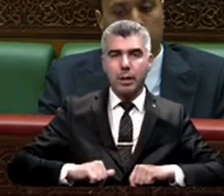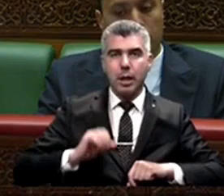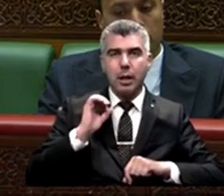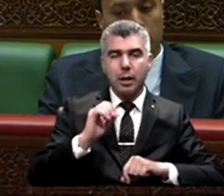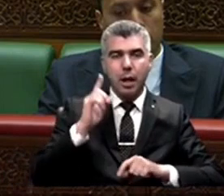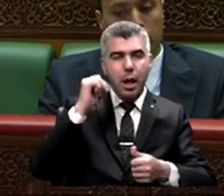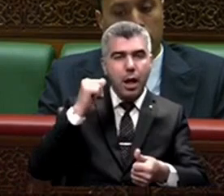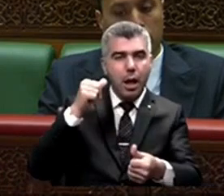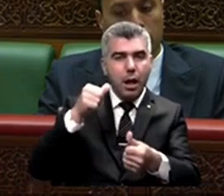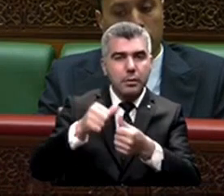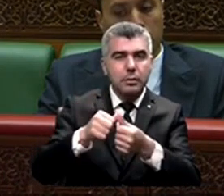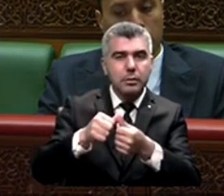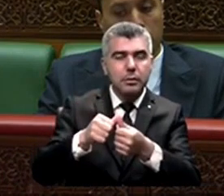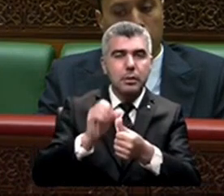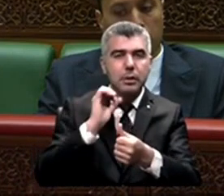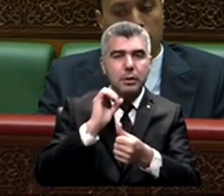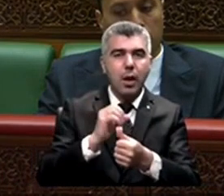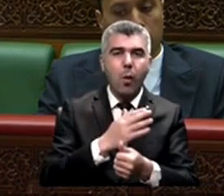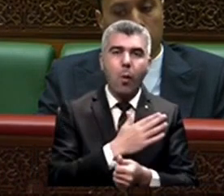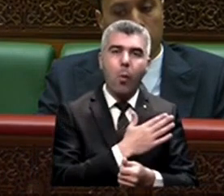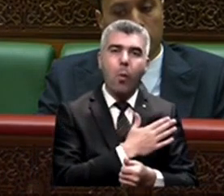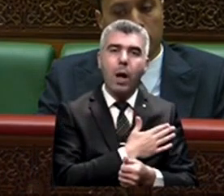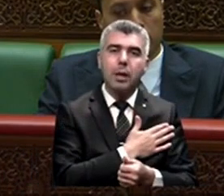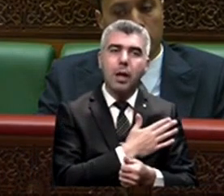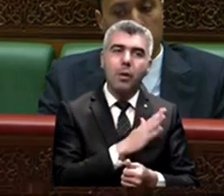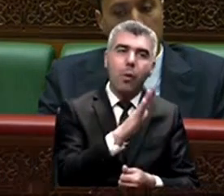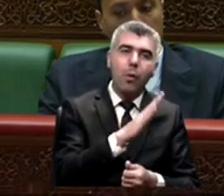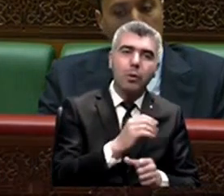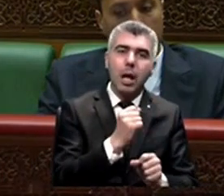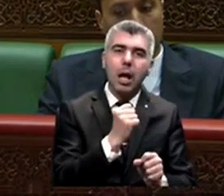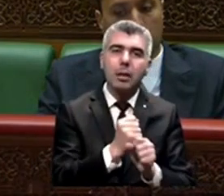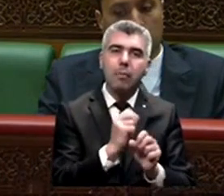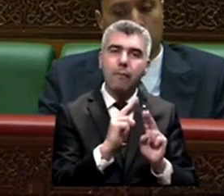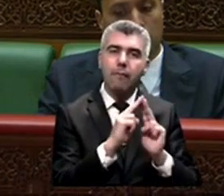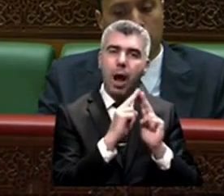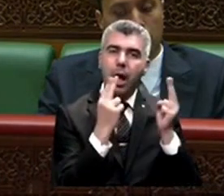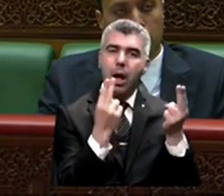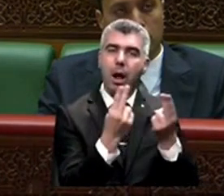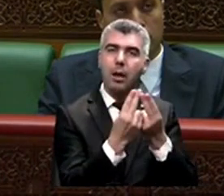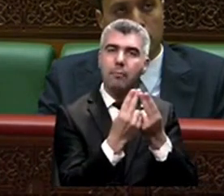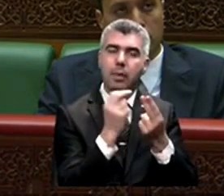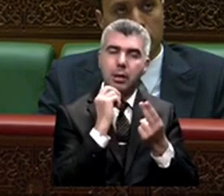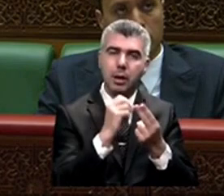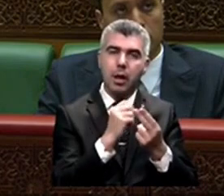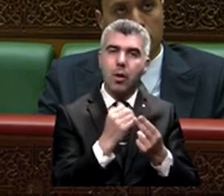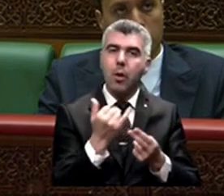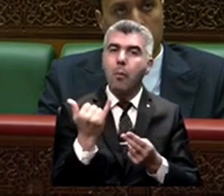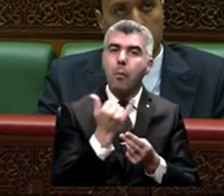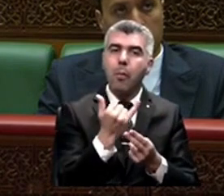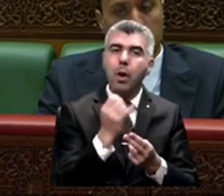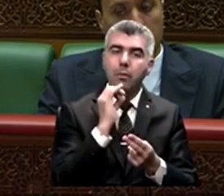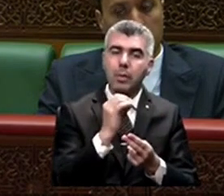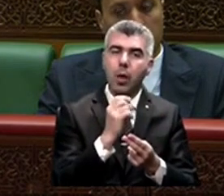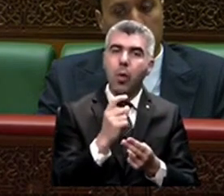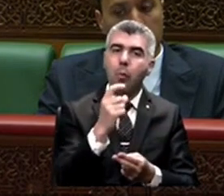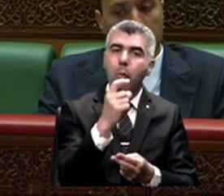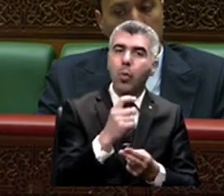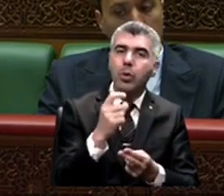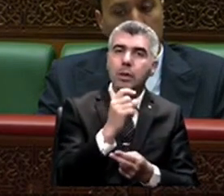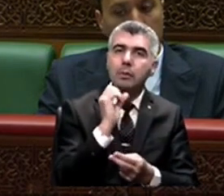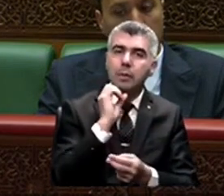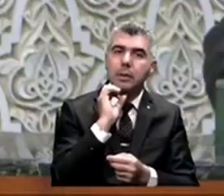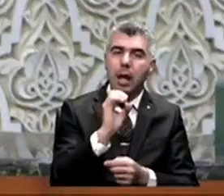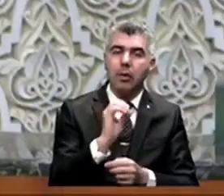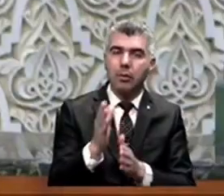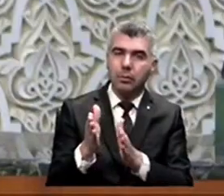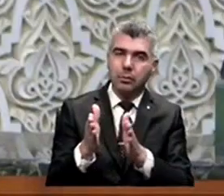لترسيخ وتوطيد الثوابت الوطنيه للمغاربه العالم والمتمثله في قيم الوسطية والاعتدال التي تميز هويتنا المغربية؟